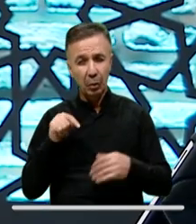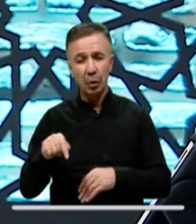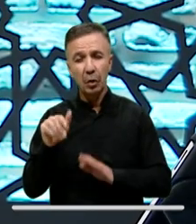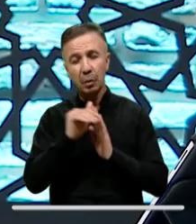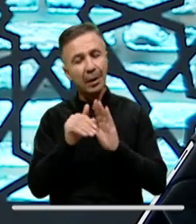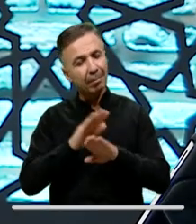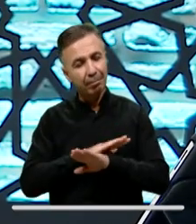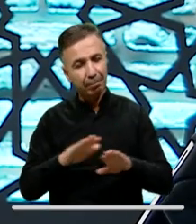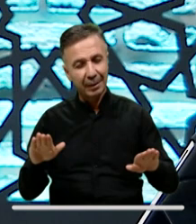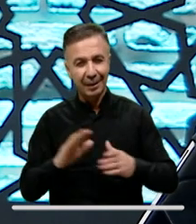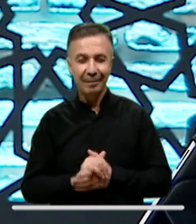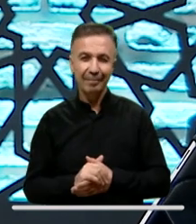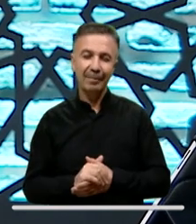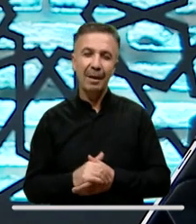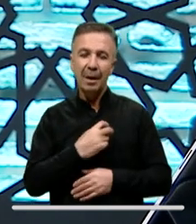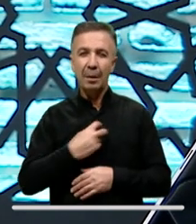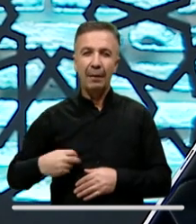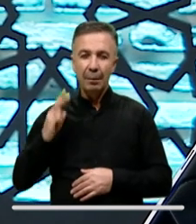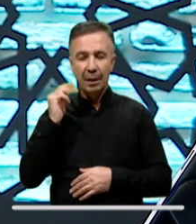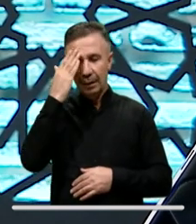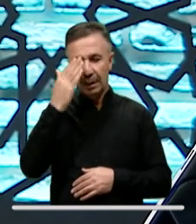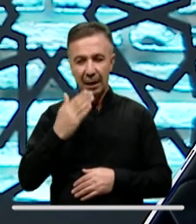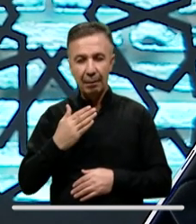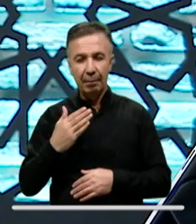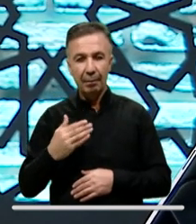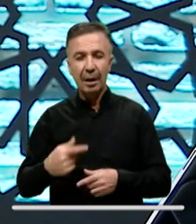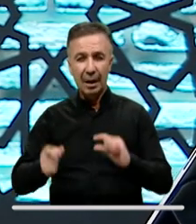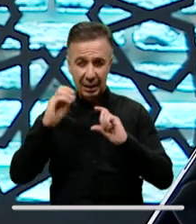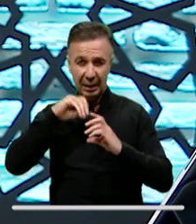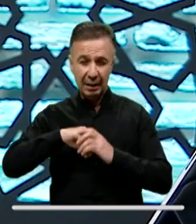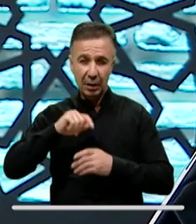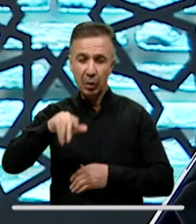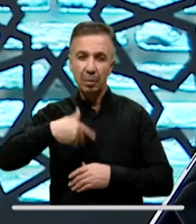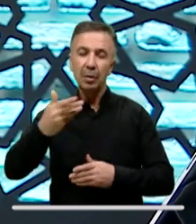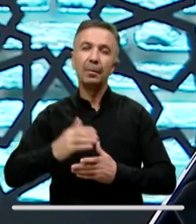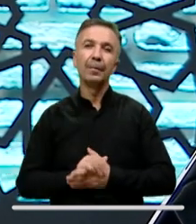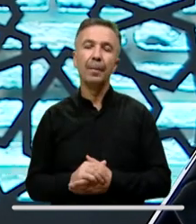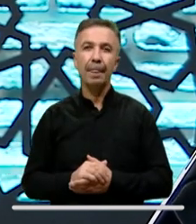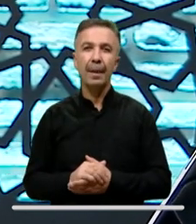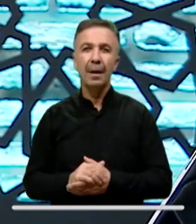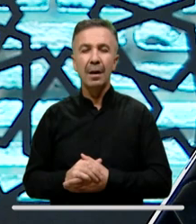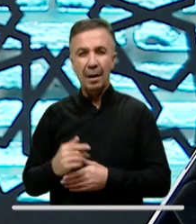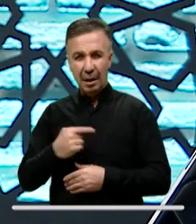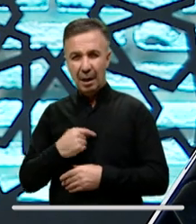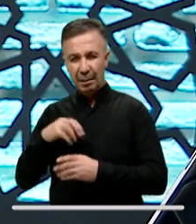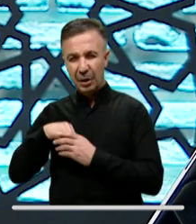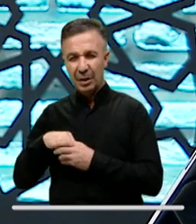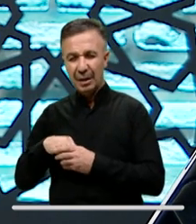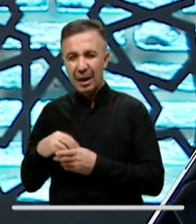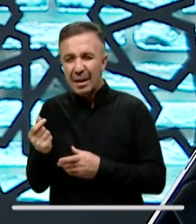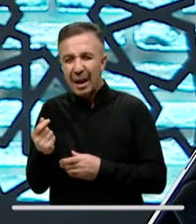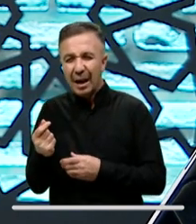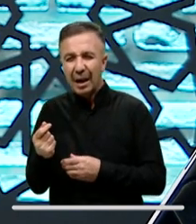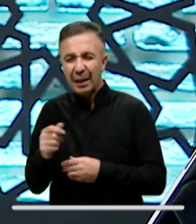bize ayrılan sürenin sonuna geldik. Peygamber Efendimiz Hazreti Muhammed Mustafa sallallahu aleyhi ve sellem buyurdular ki kalbinde zerre kadar kibir